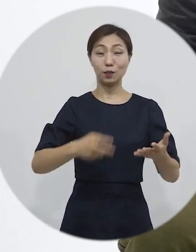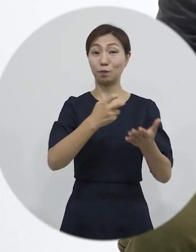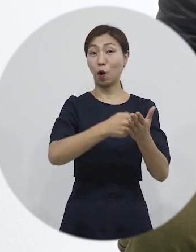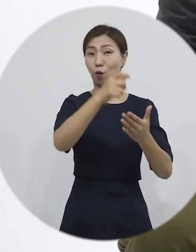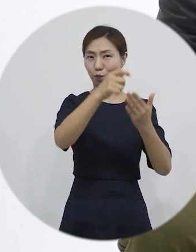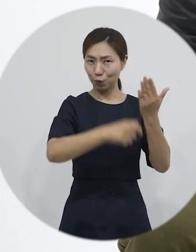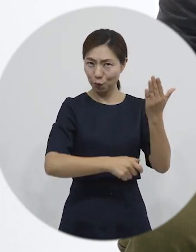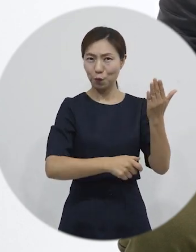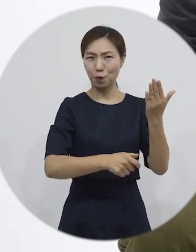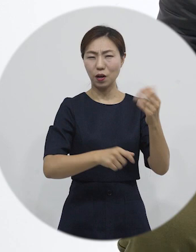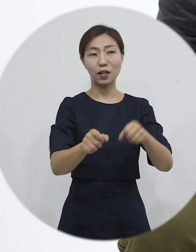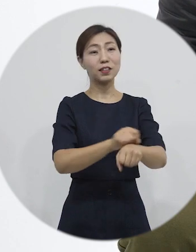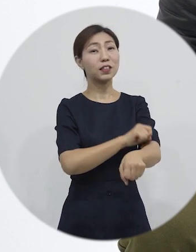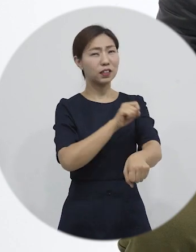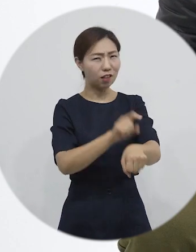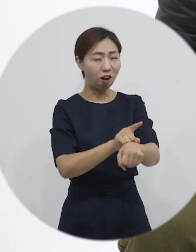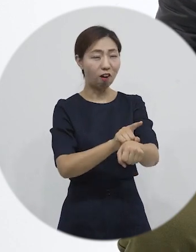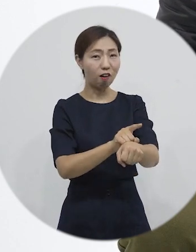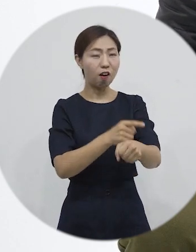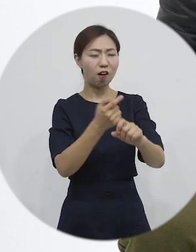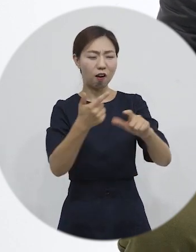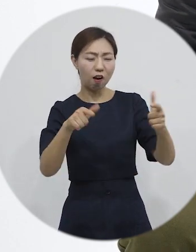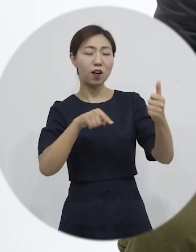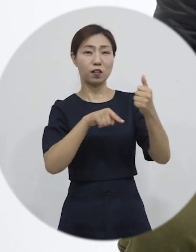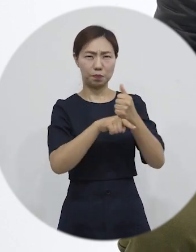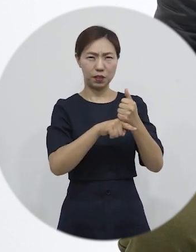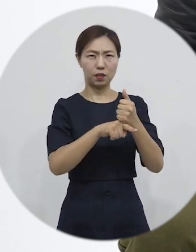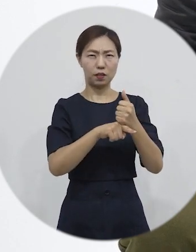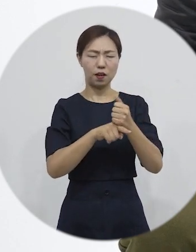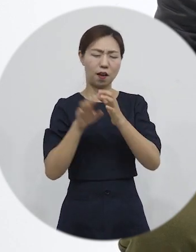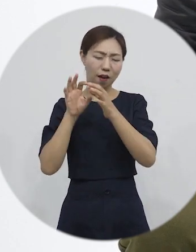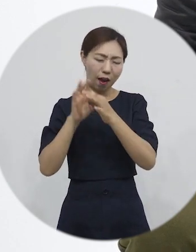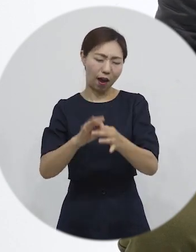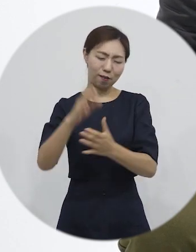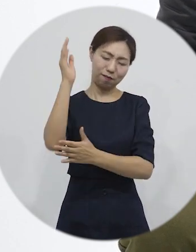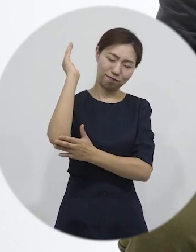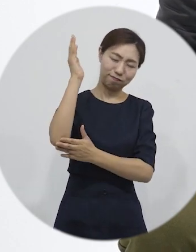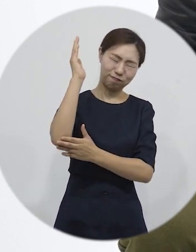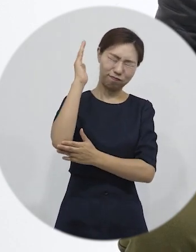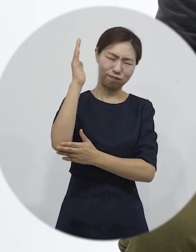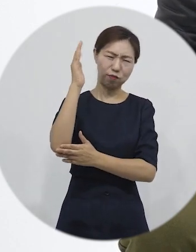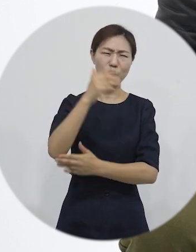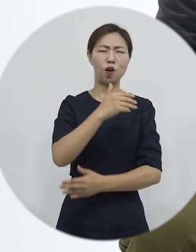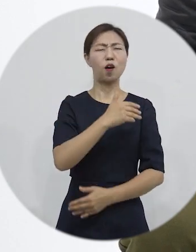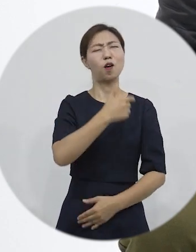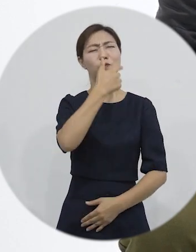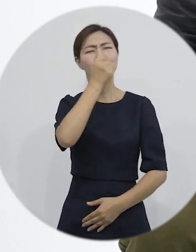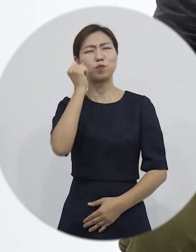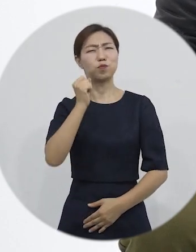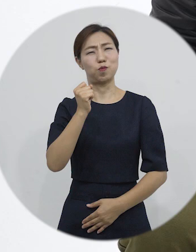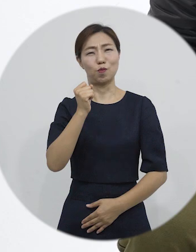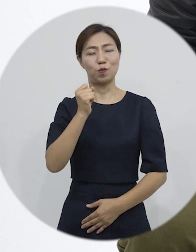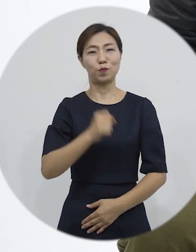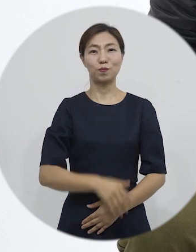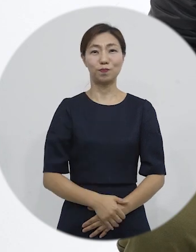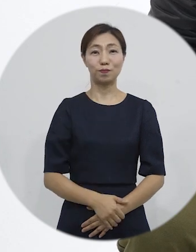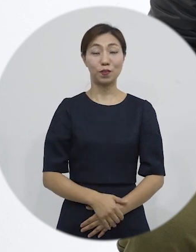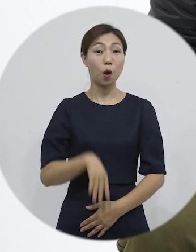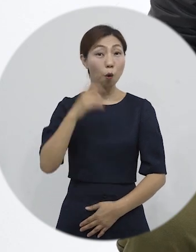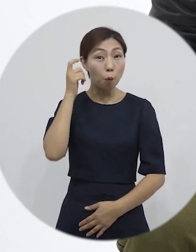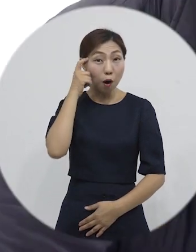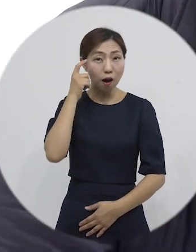가지고 있는 어떤 특징이나 의미를 재차 강조해도 사실은 부족함이 없습니다. 왜